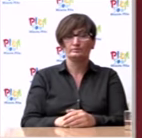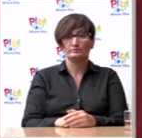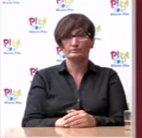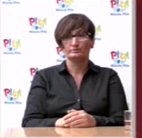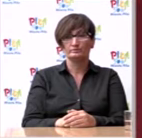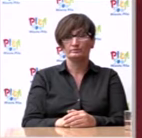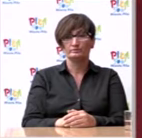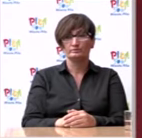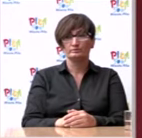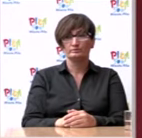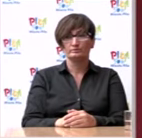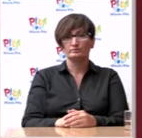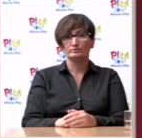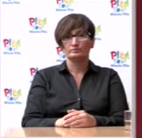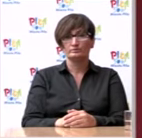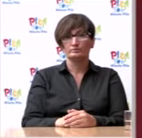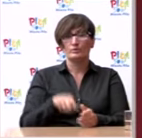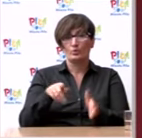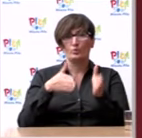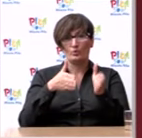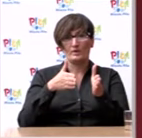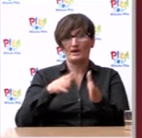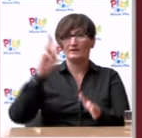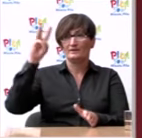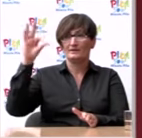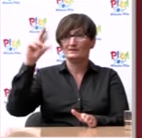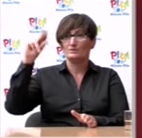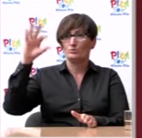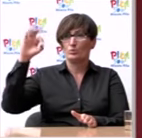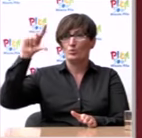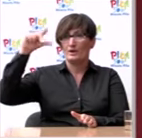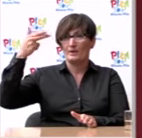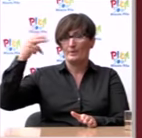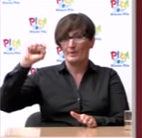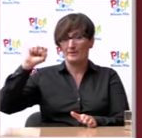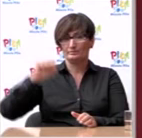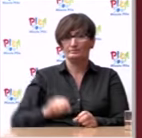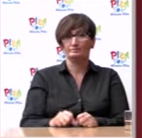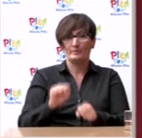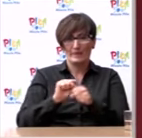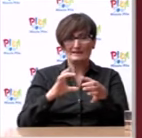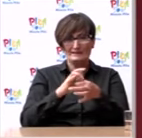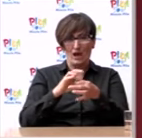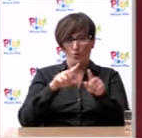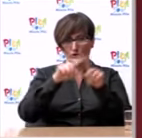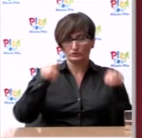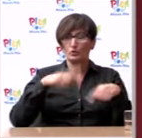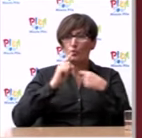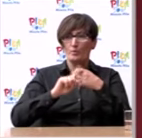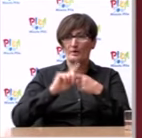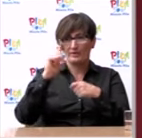gminnych. Chciałem powiedzieć, że wchodzi w grę tutaj ulica Wspólna, stanowiąca załącznik numer 2, gdzie przedstawiono ją